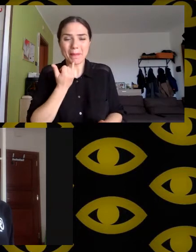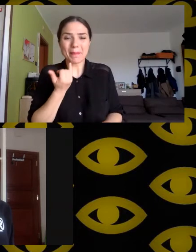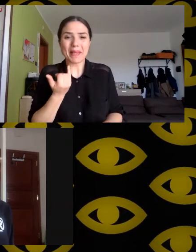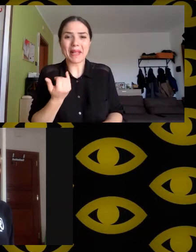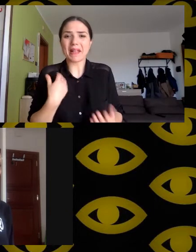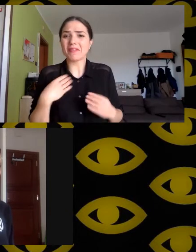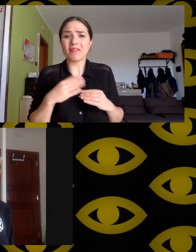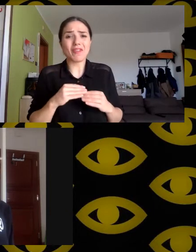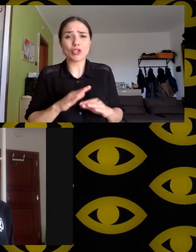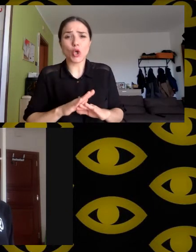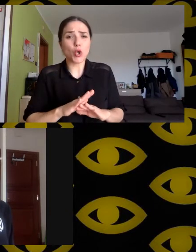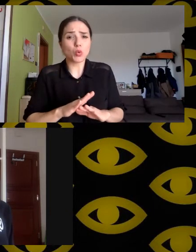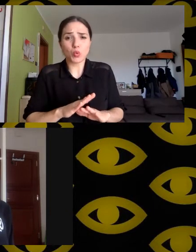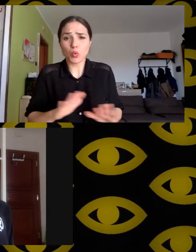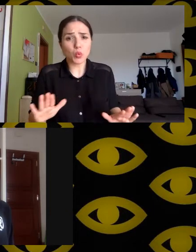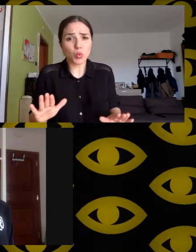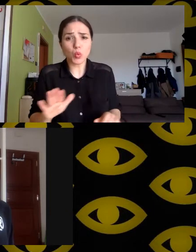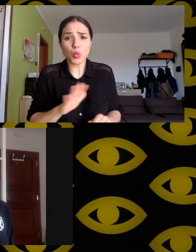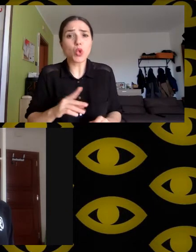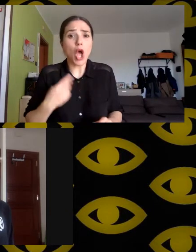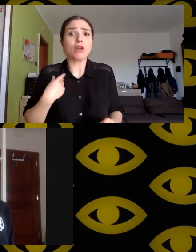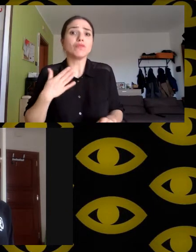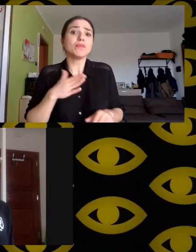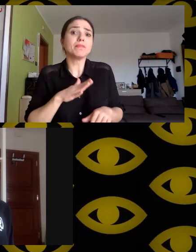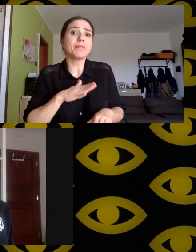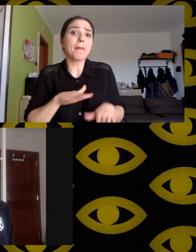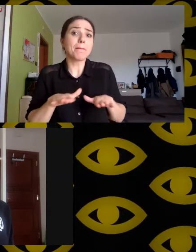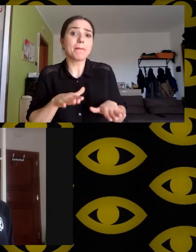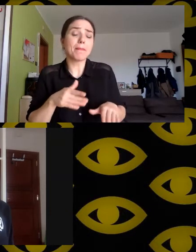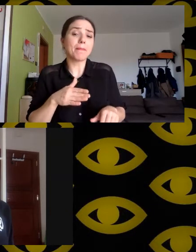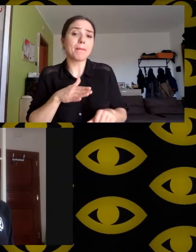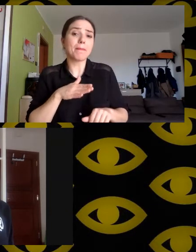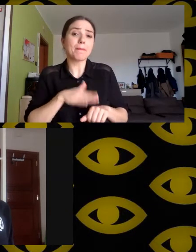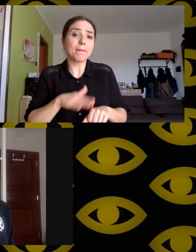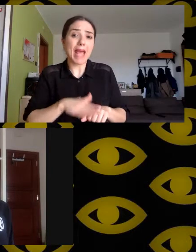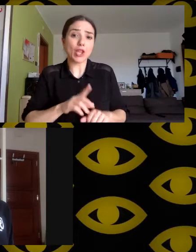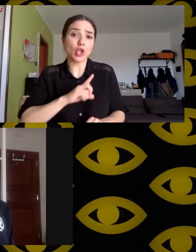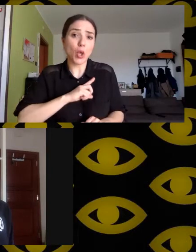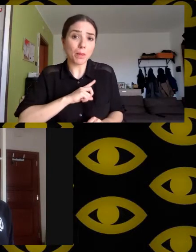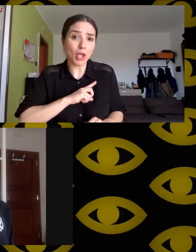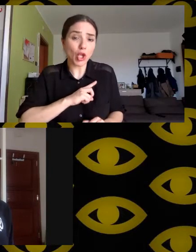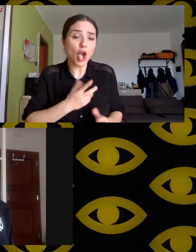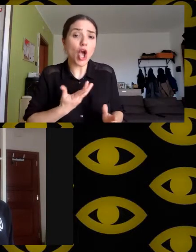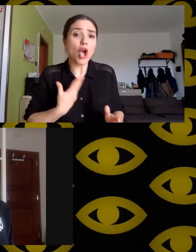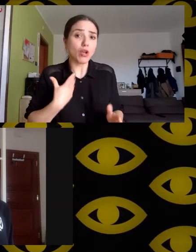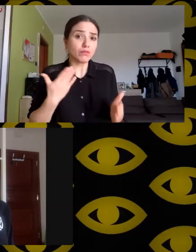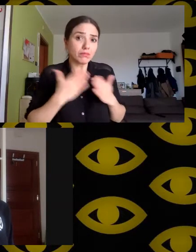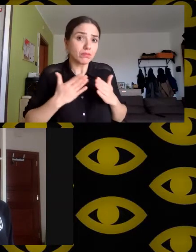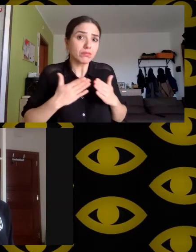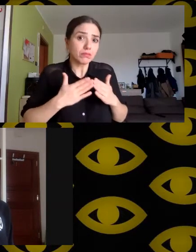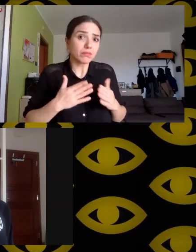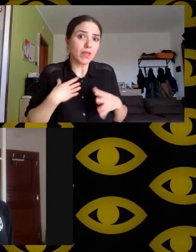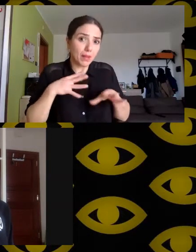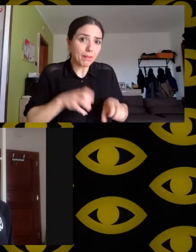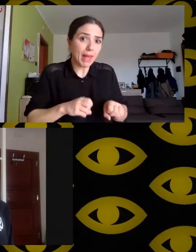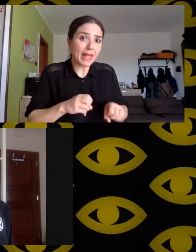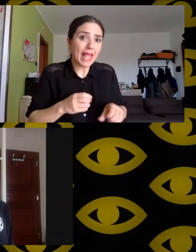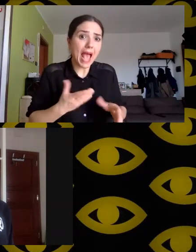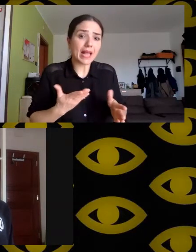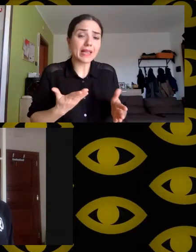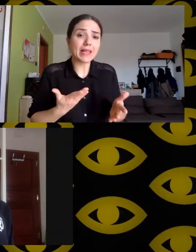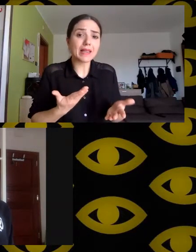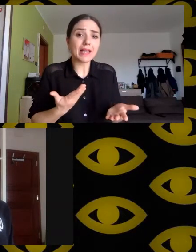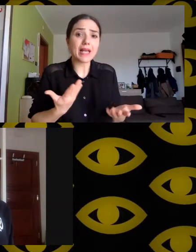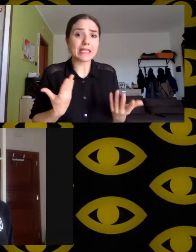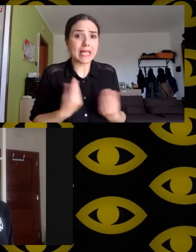miei metodi per non perdere il di vista, per non recare loro danni. Certo, mi sono studiata tutta una serie di cose insieme